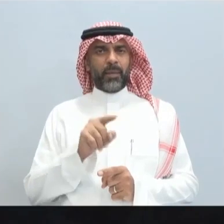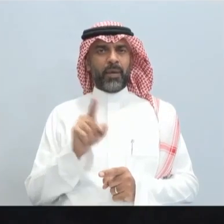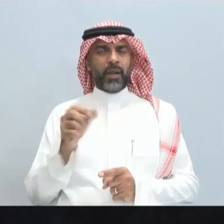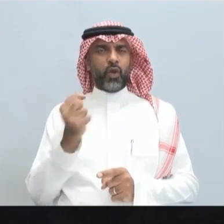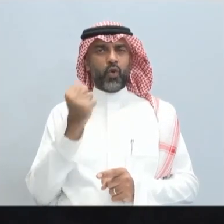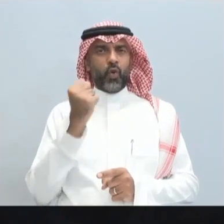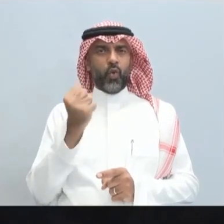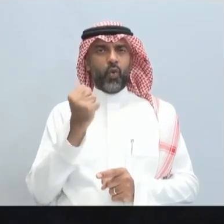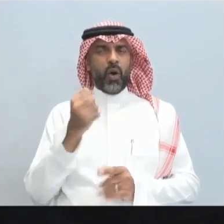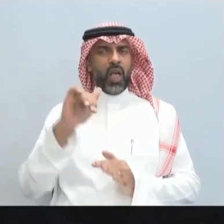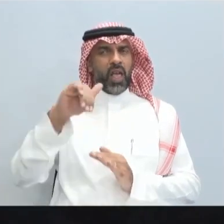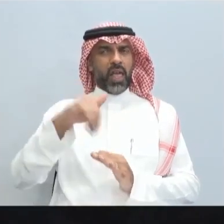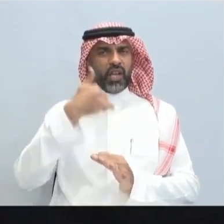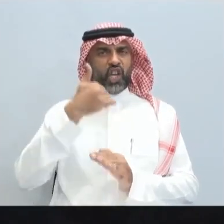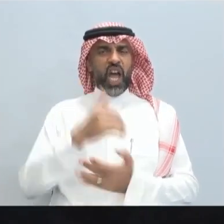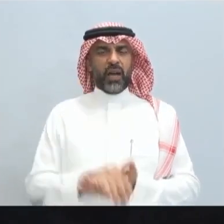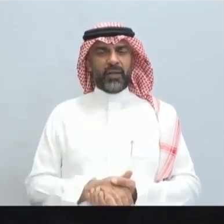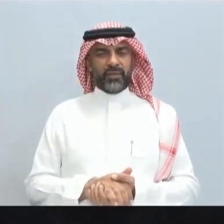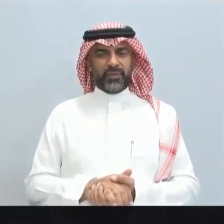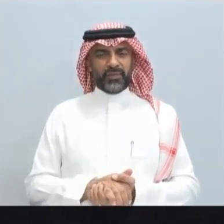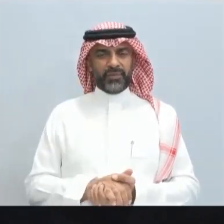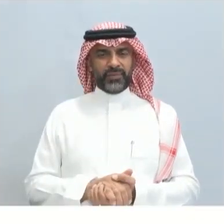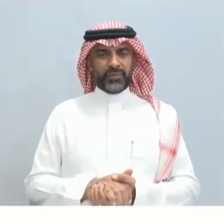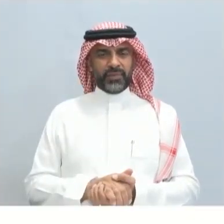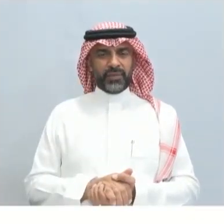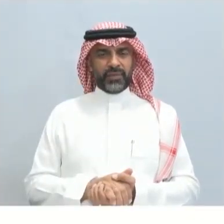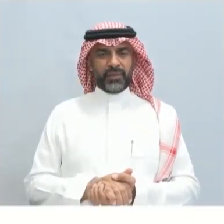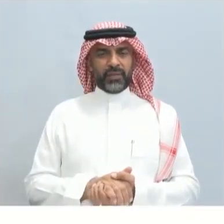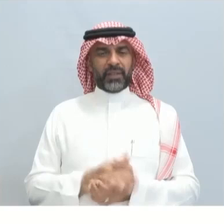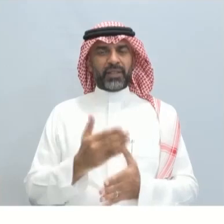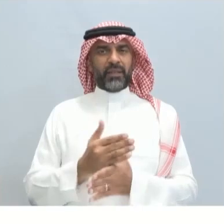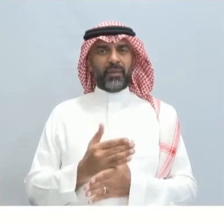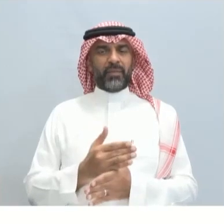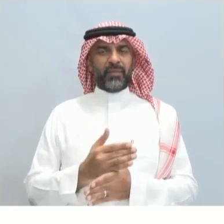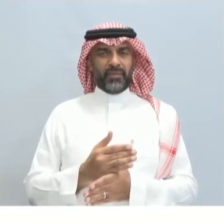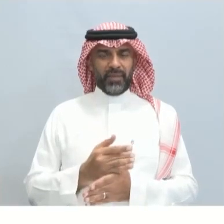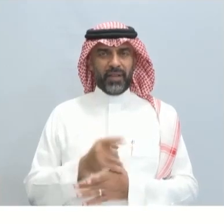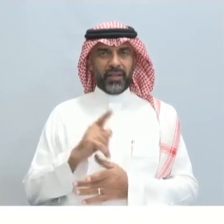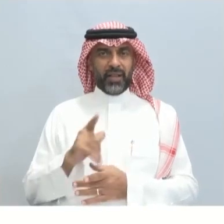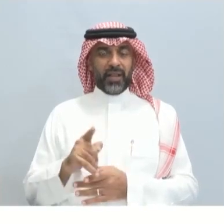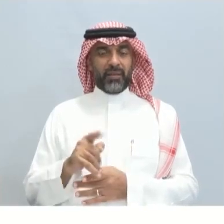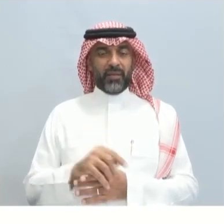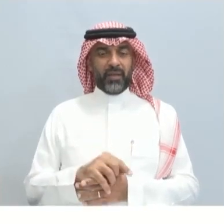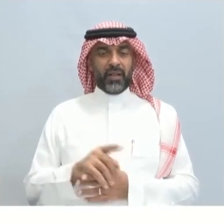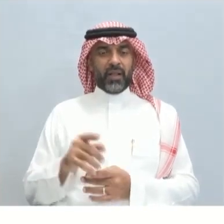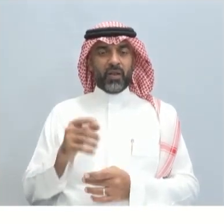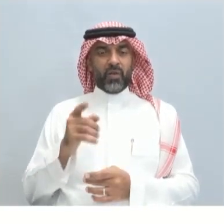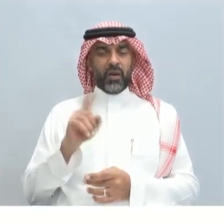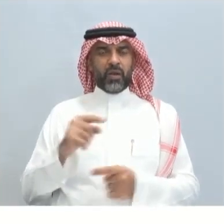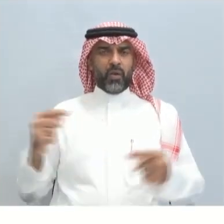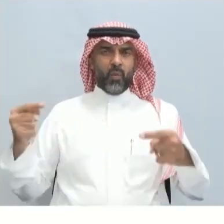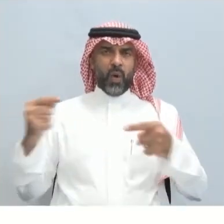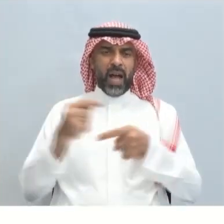القوه المؤثره في البندول دائما هي قوه ارجاع احسنت عزيزي الطالب لانها دائما تكون